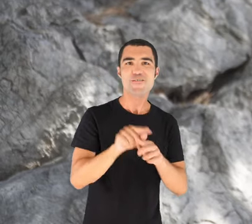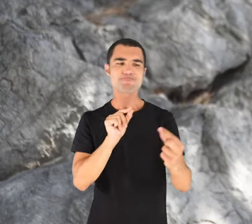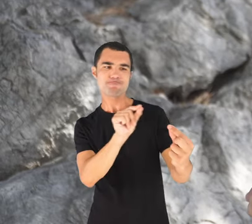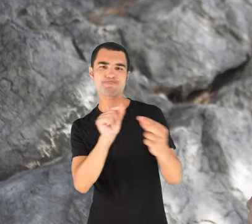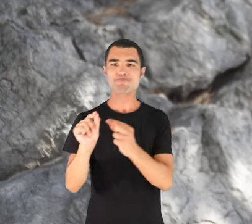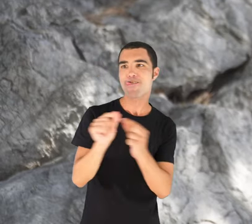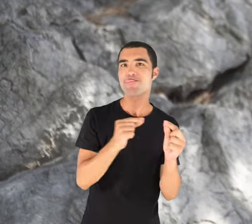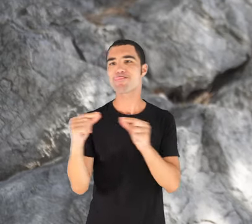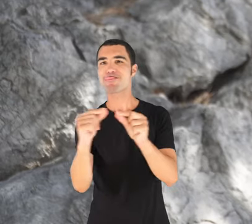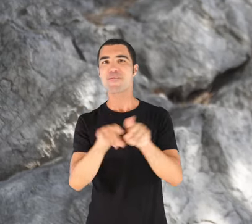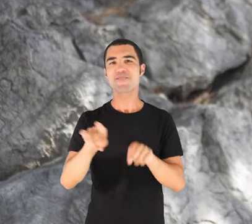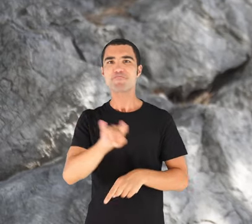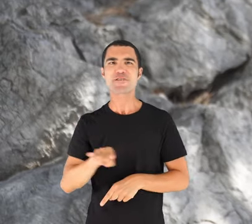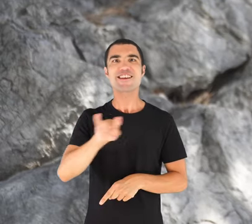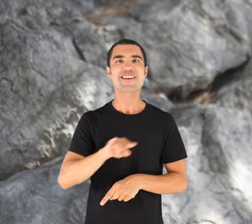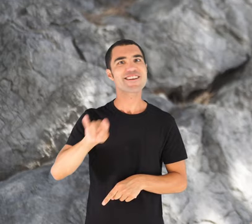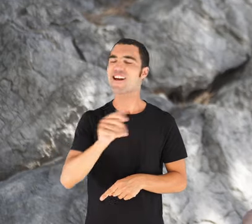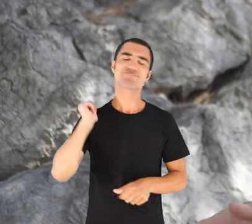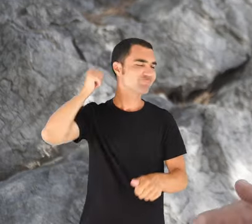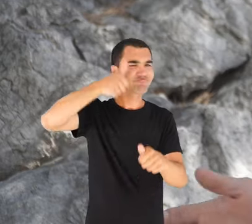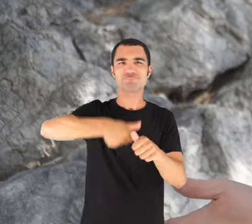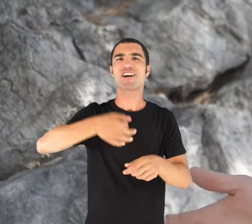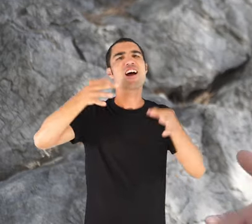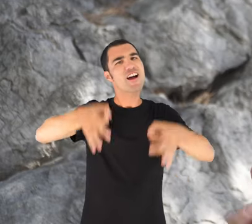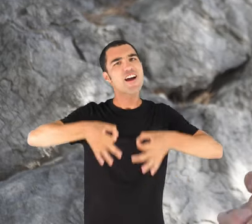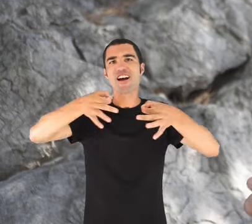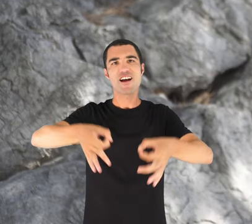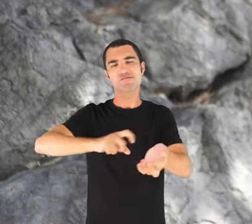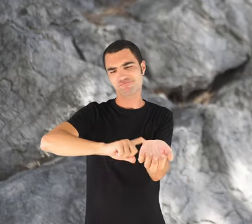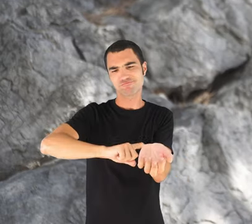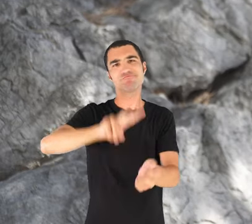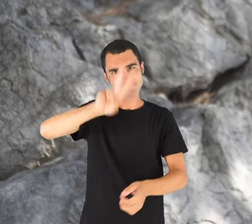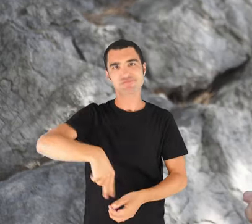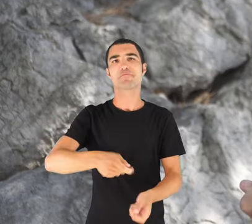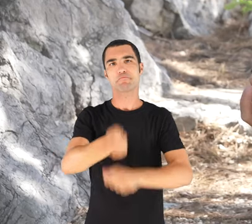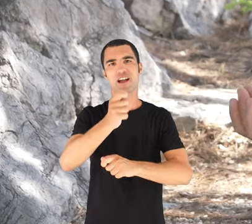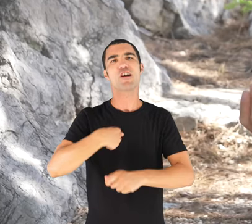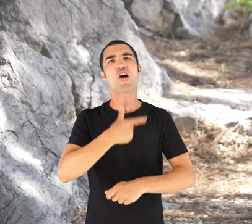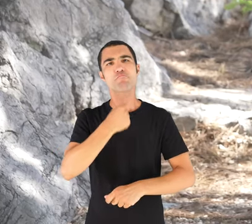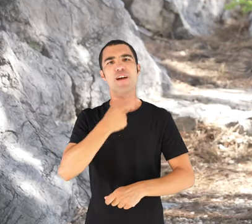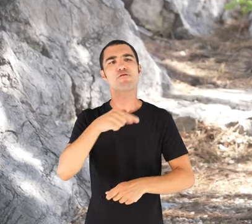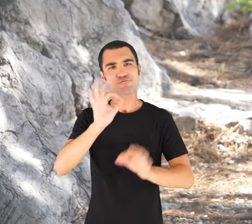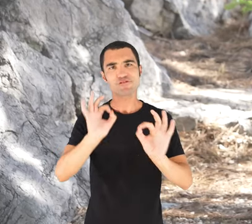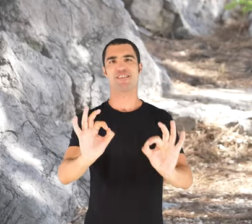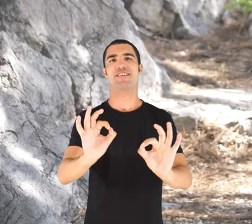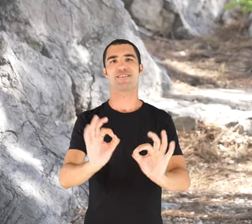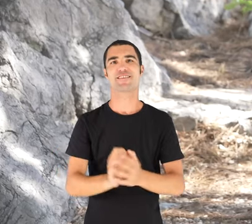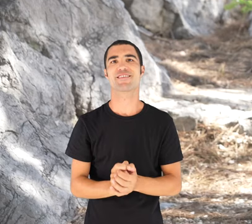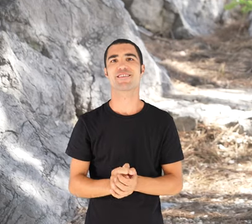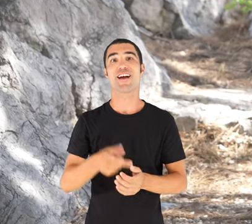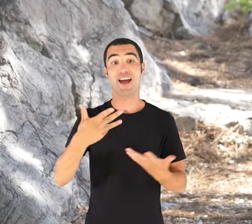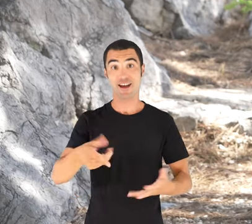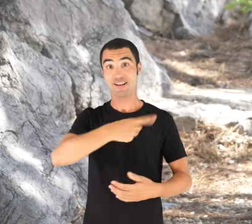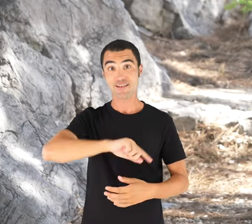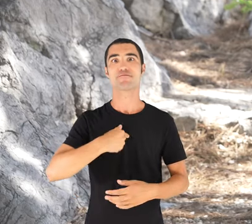és aquella picaresca que hi ha sempre. Ha estat, i espero que hi sigui. El pescador, que és la part que